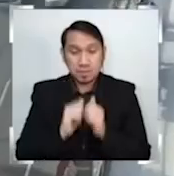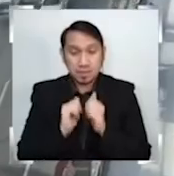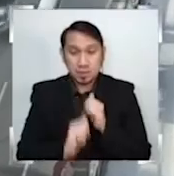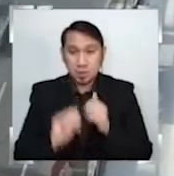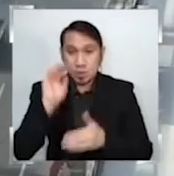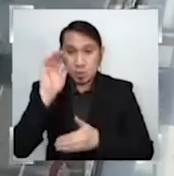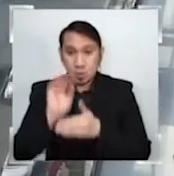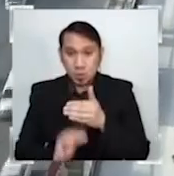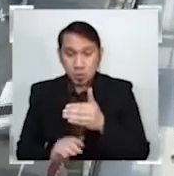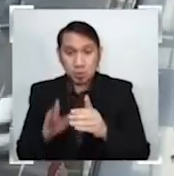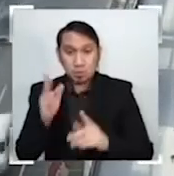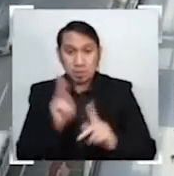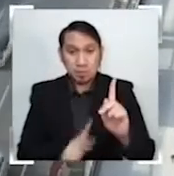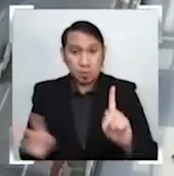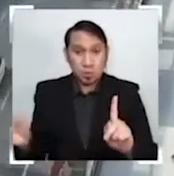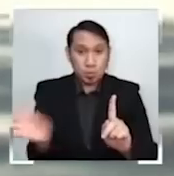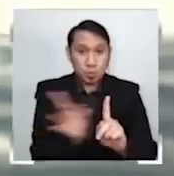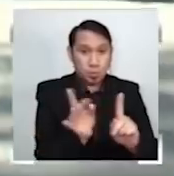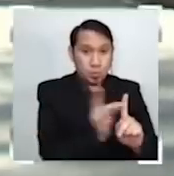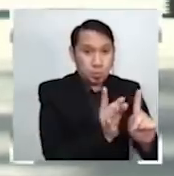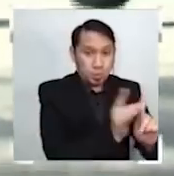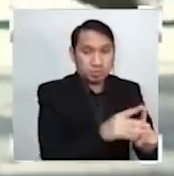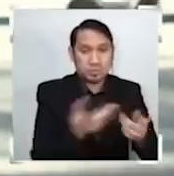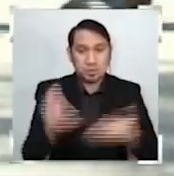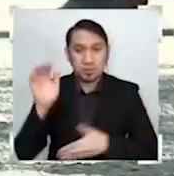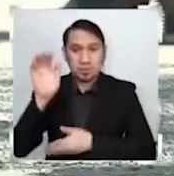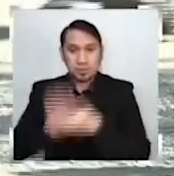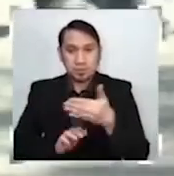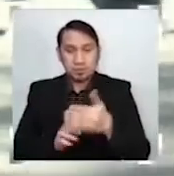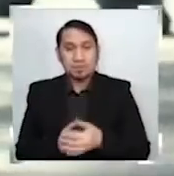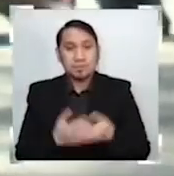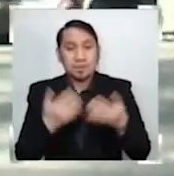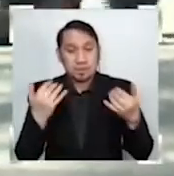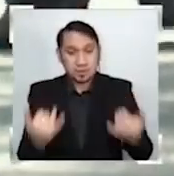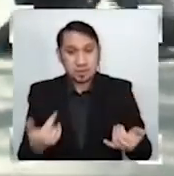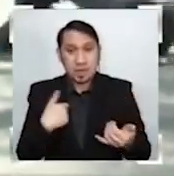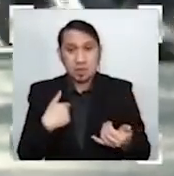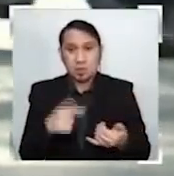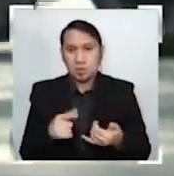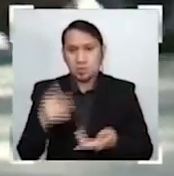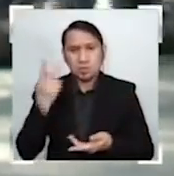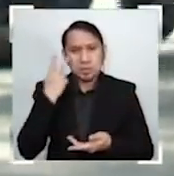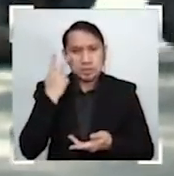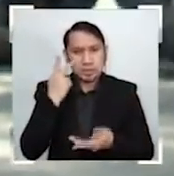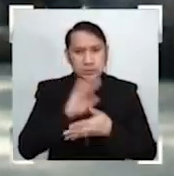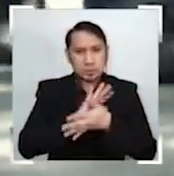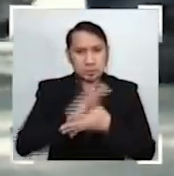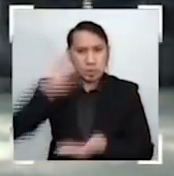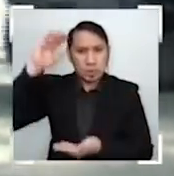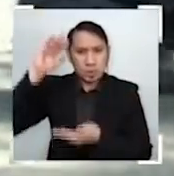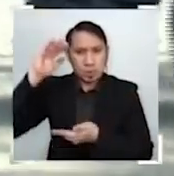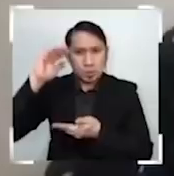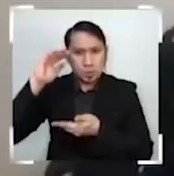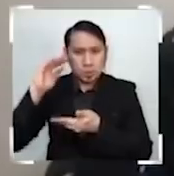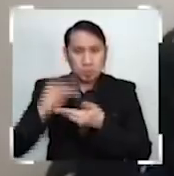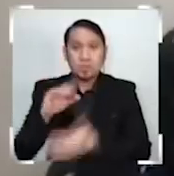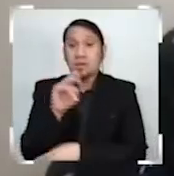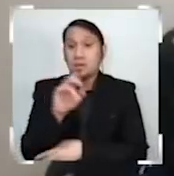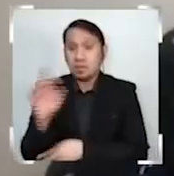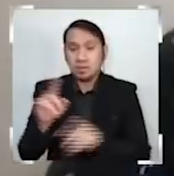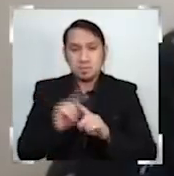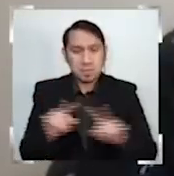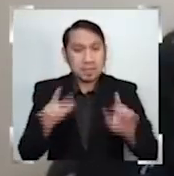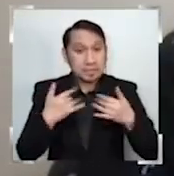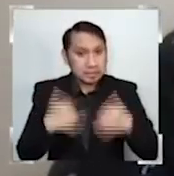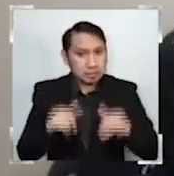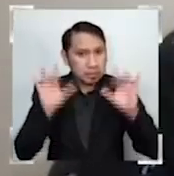nahahawaan. Even though cases are likely to be decreasing already in the NCR, the risk level for the NCR